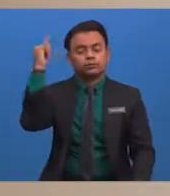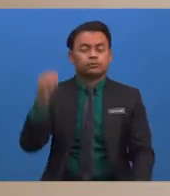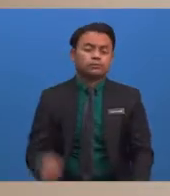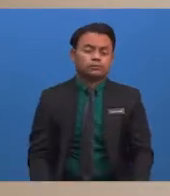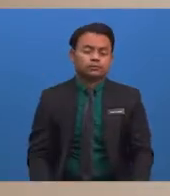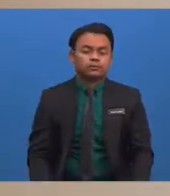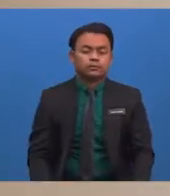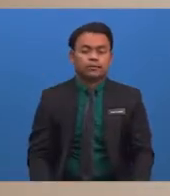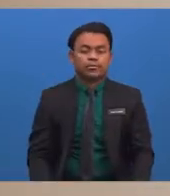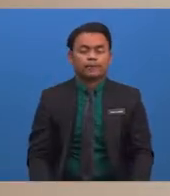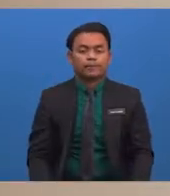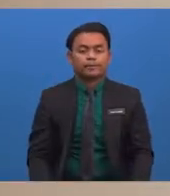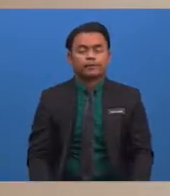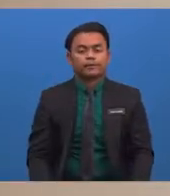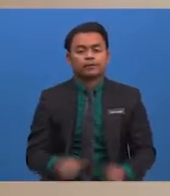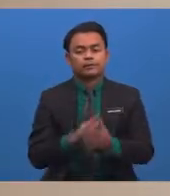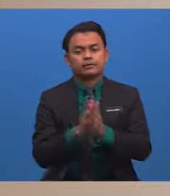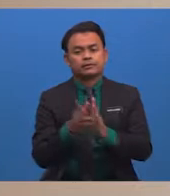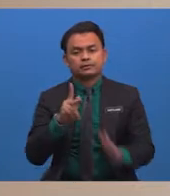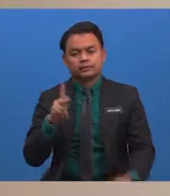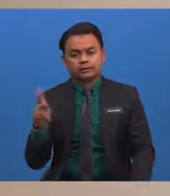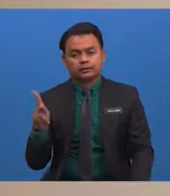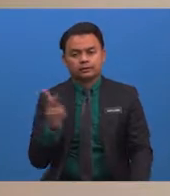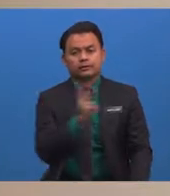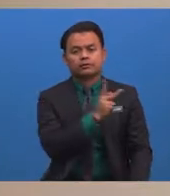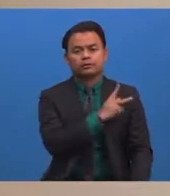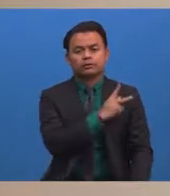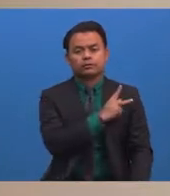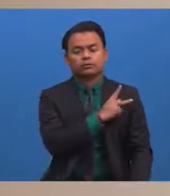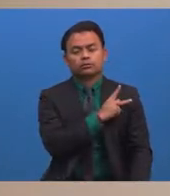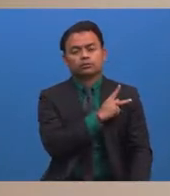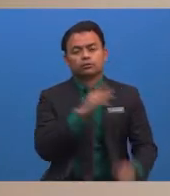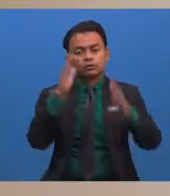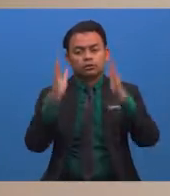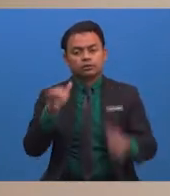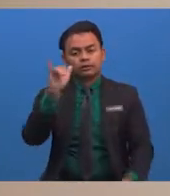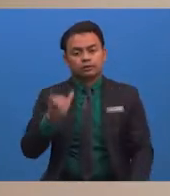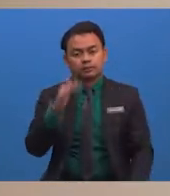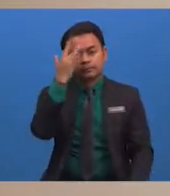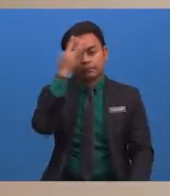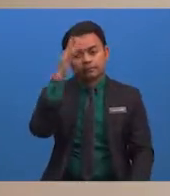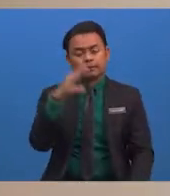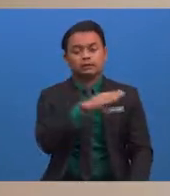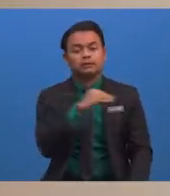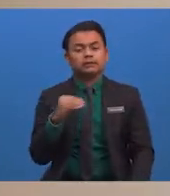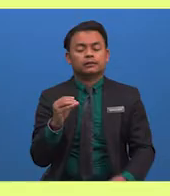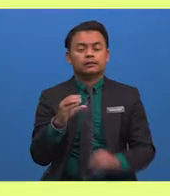Keadaan ini menjadikan Khalifah sebagai orang yang berilmu pengetahuan dan cinta akan